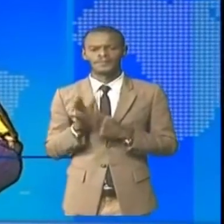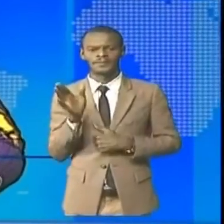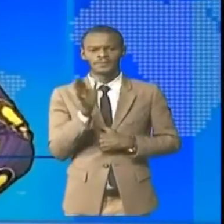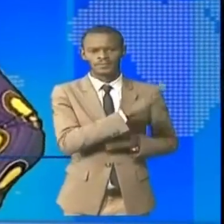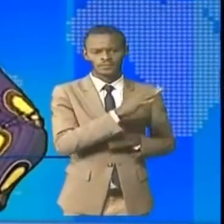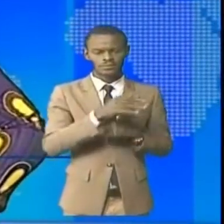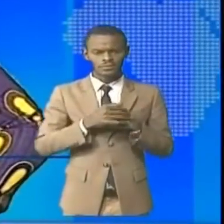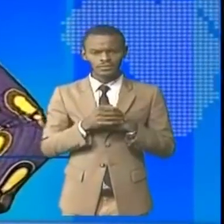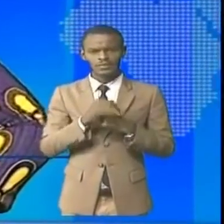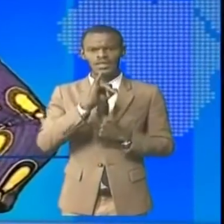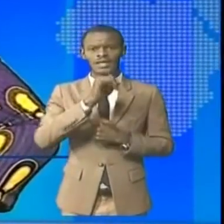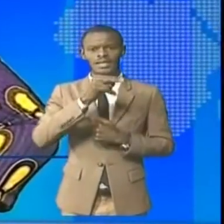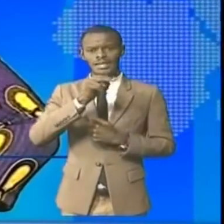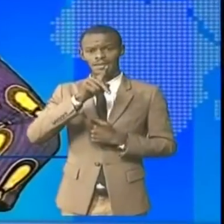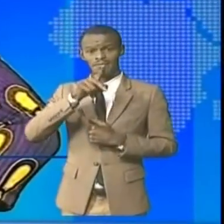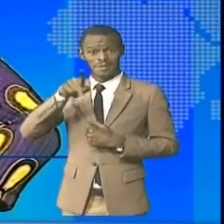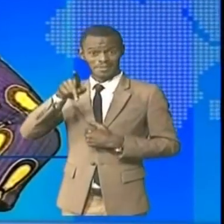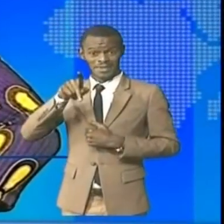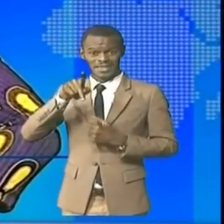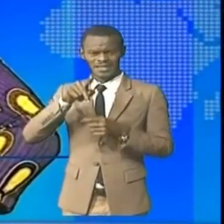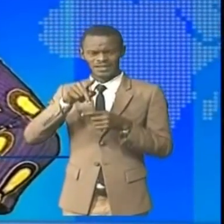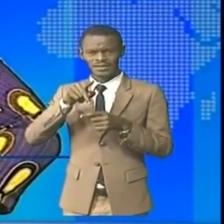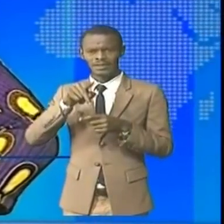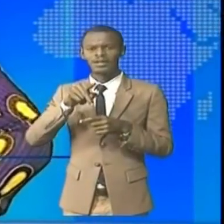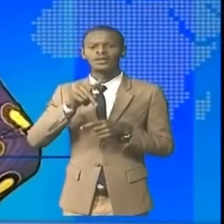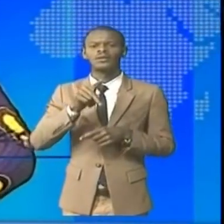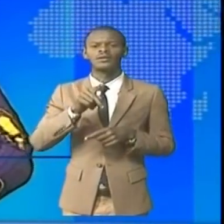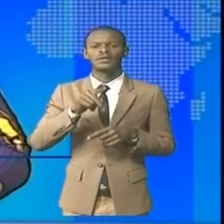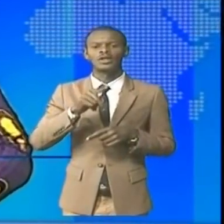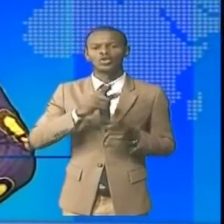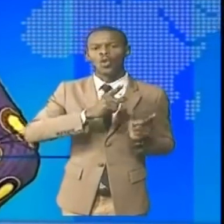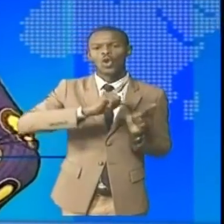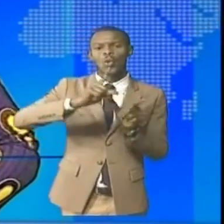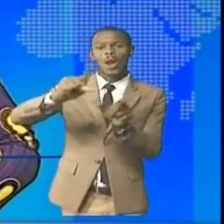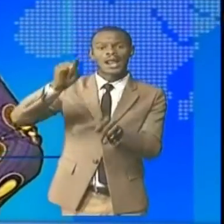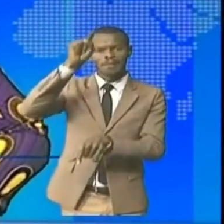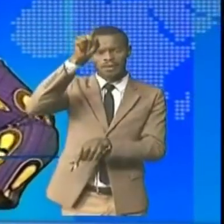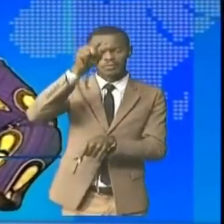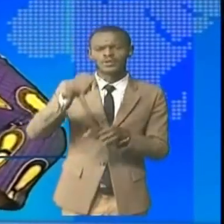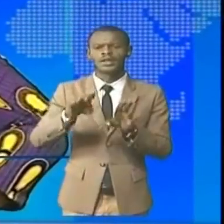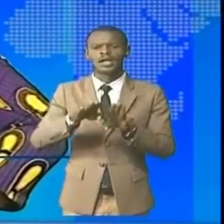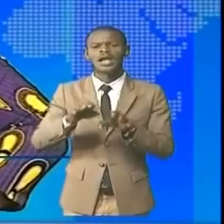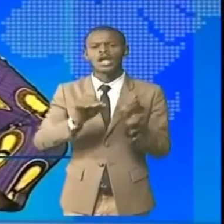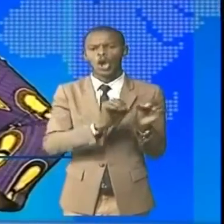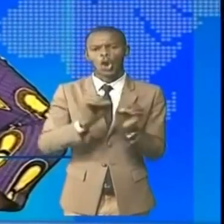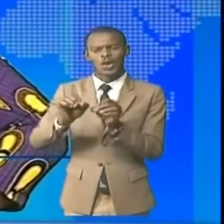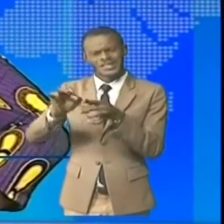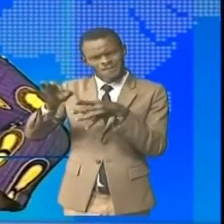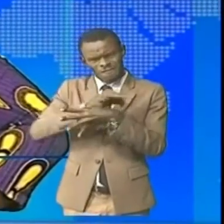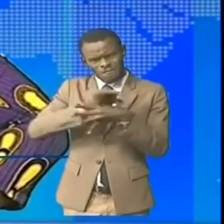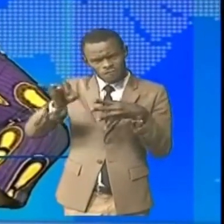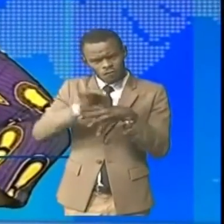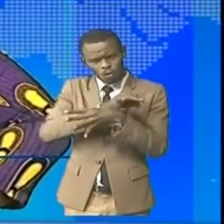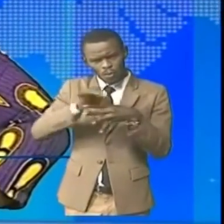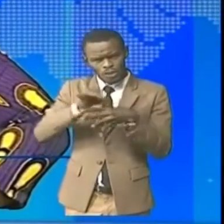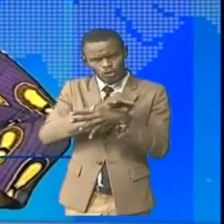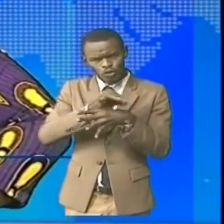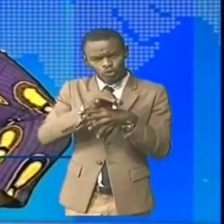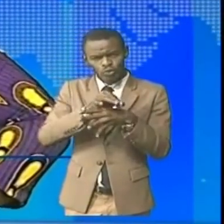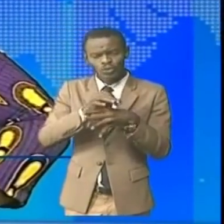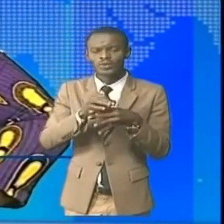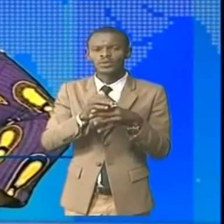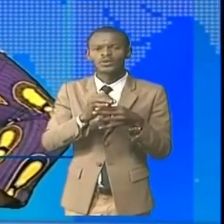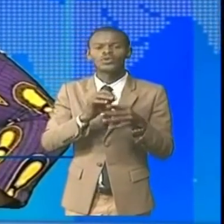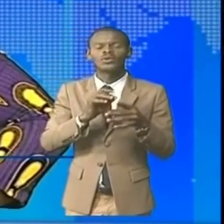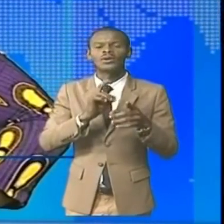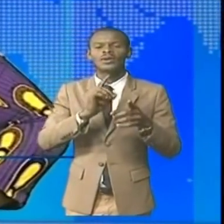L'INPP Lualaba a organisé une matinée d'information sur ses apports dans le monde des entreprises privées regroupées au